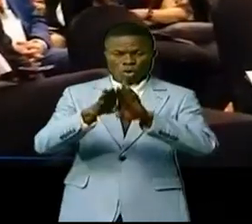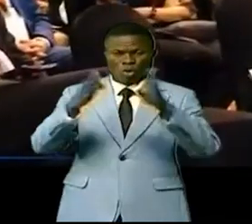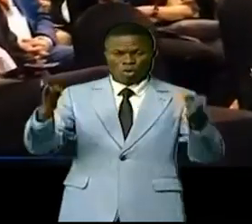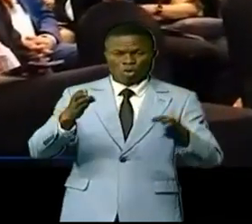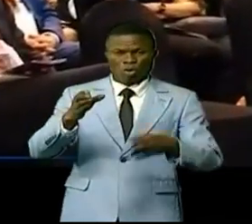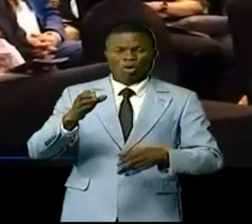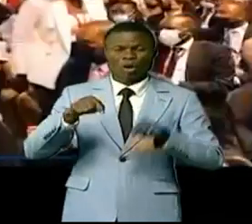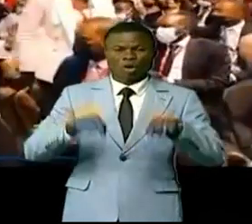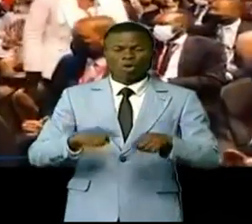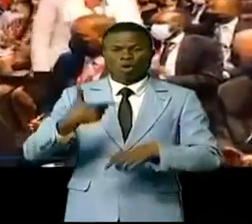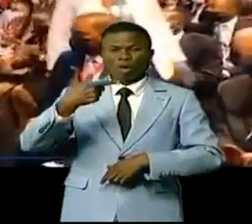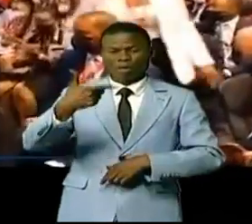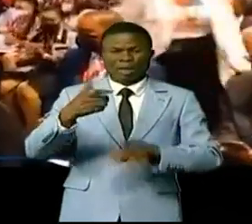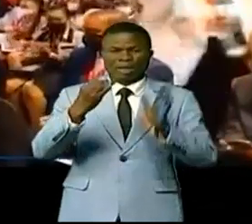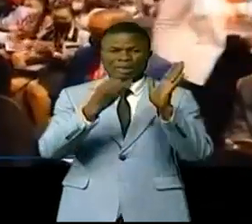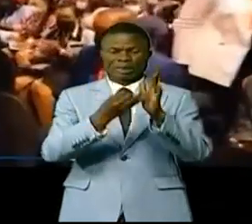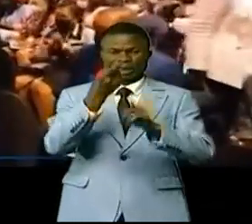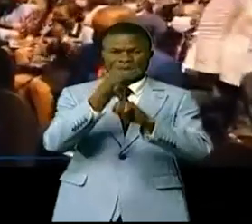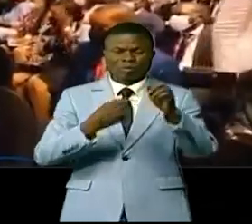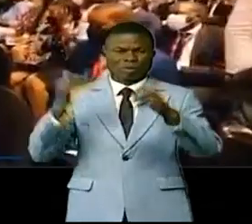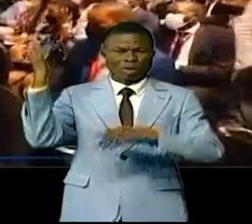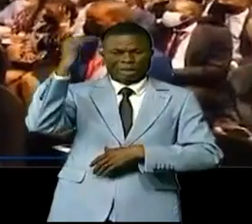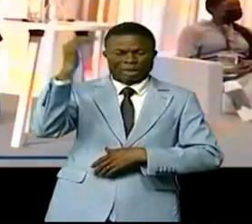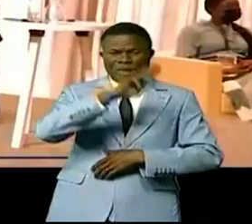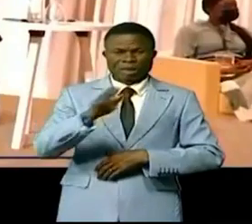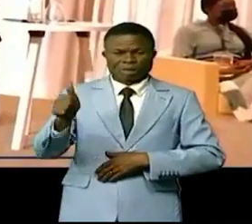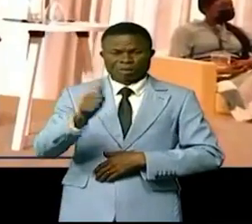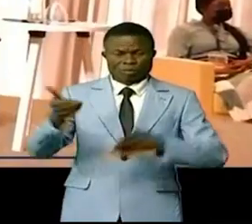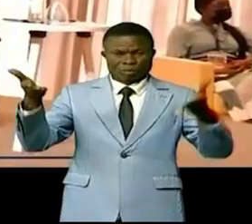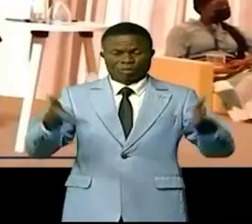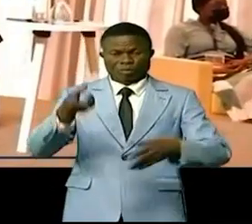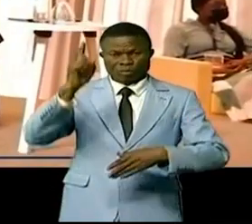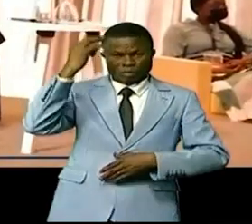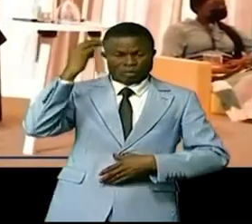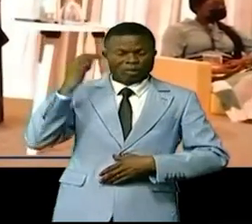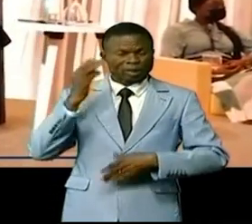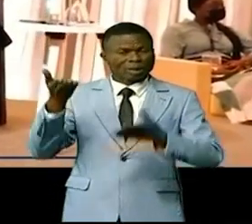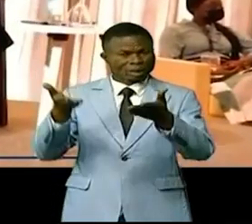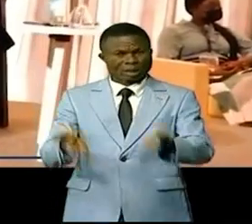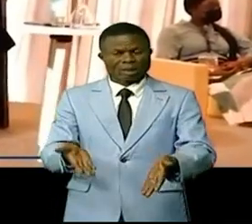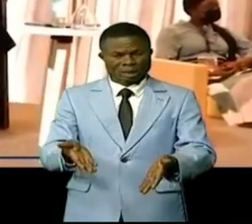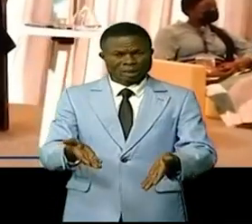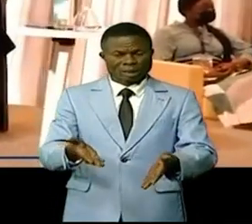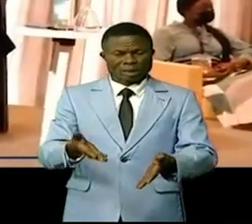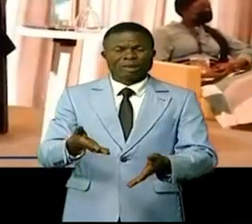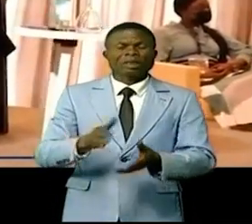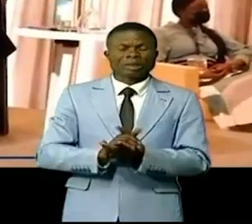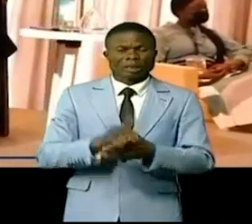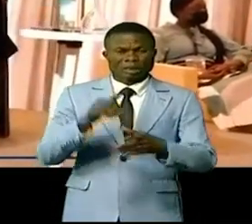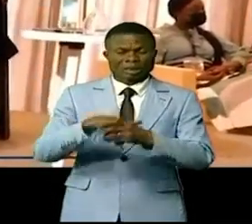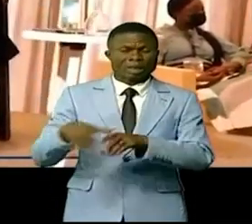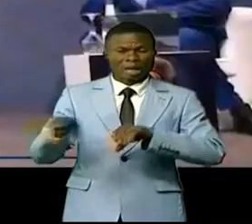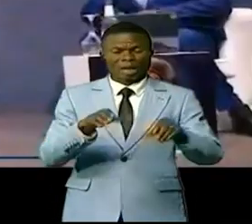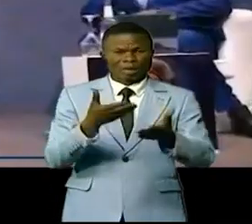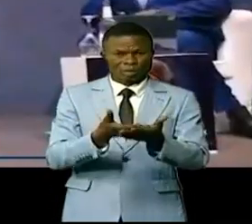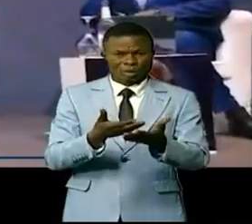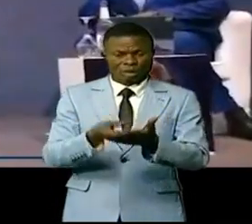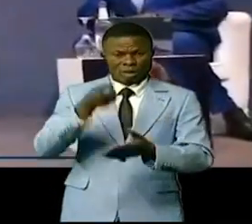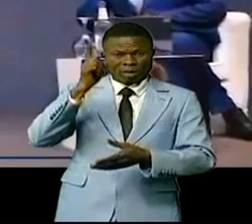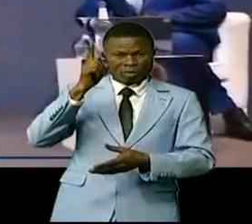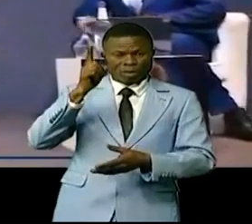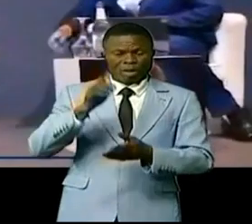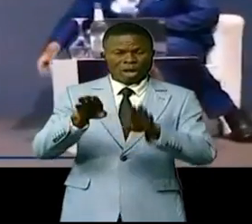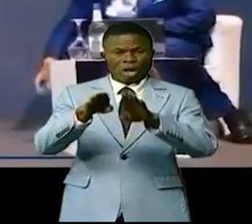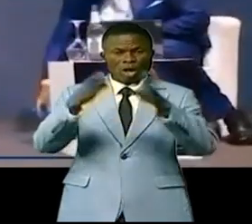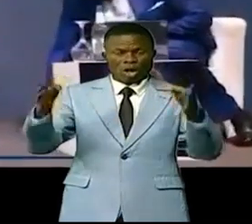mardi 7 décembre 2021 de la présence du Premier ministre et chef du gouvernement. Jean-Michel Samalou Kondé Kyenge, premier à ouvrir